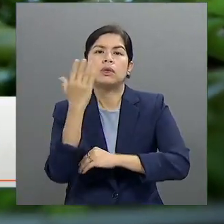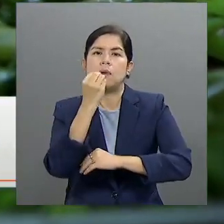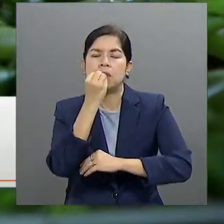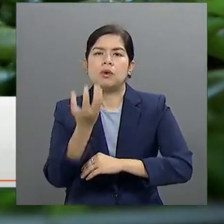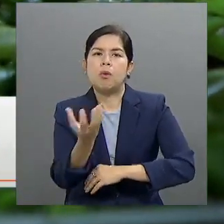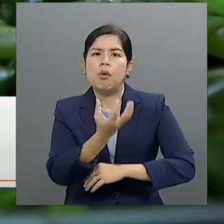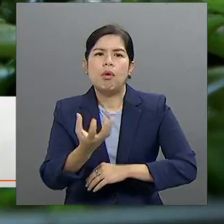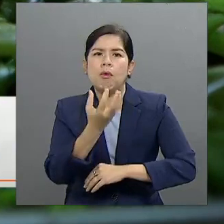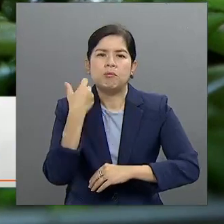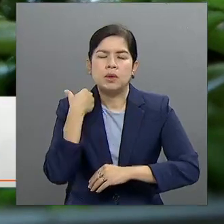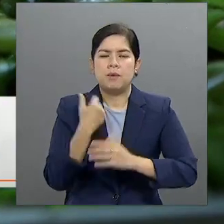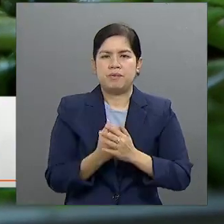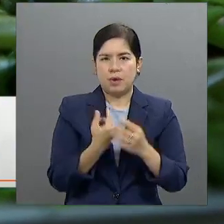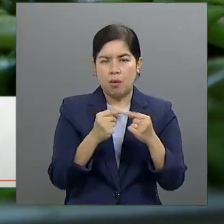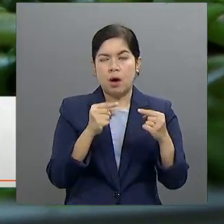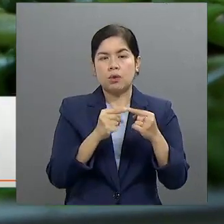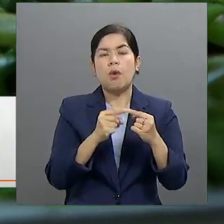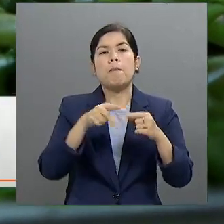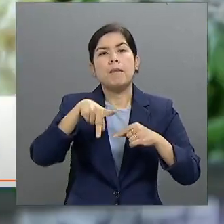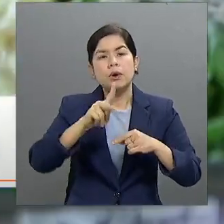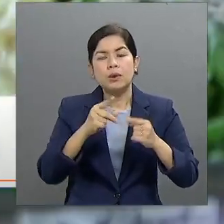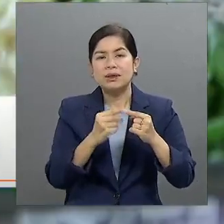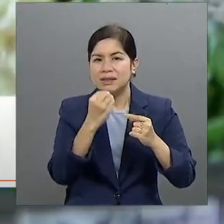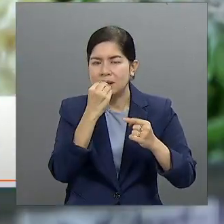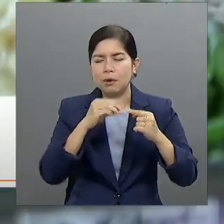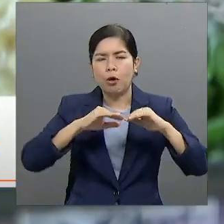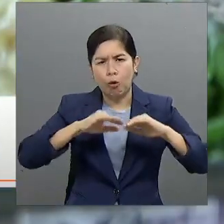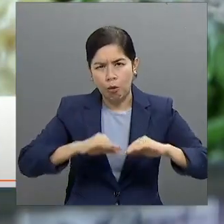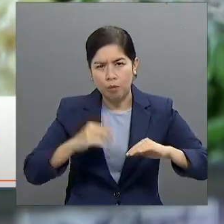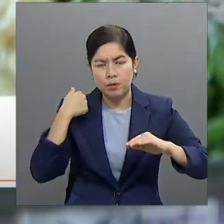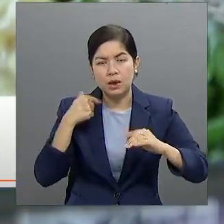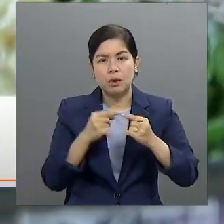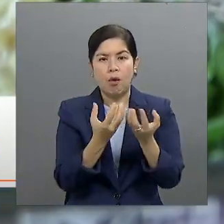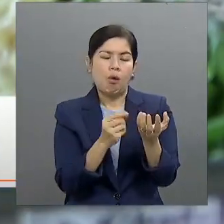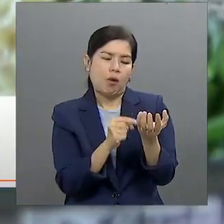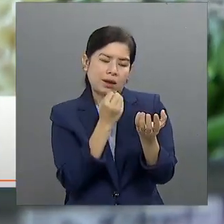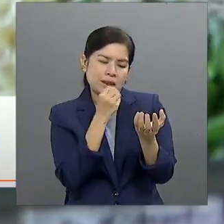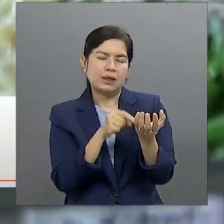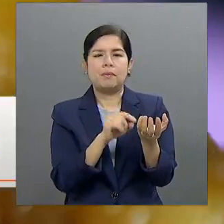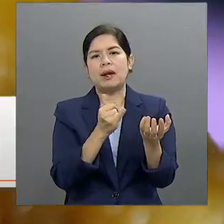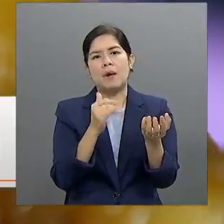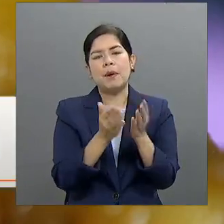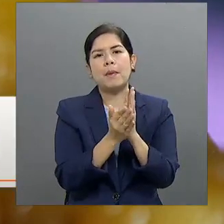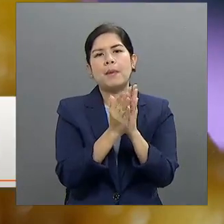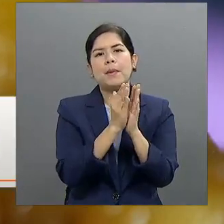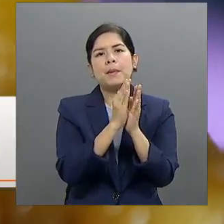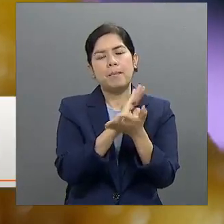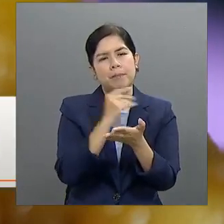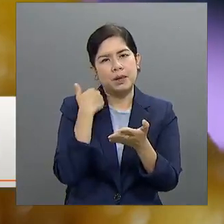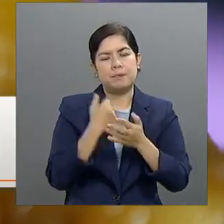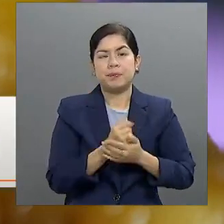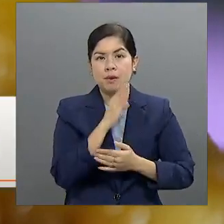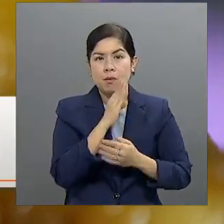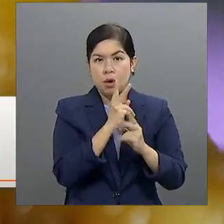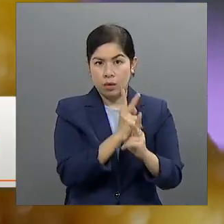ทางโภชนาการก็จะลดลงไปครับคุณผู้ชมรวมถึงรสชาติอาหารก็อาจจะมีการเปลี่ยนแปลงไปบ้างและหากเก็บรักษาอาหารไม่ถูกวิ